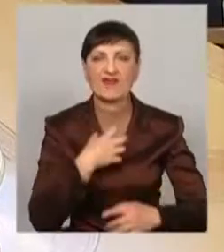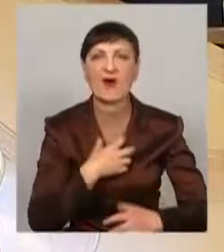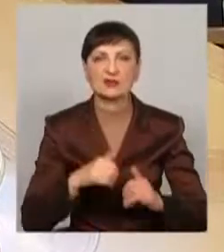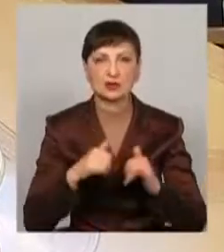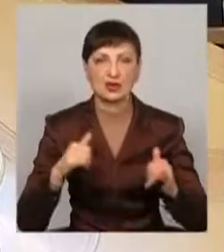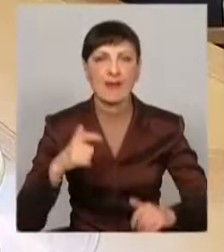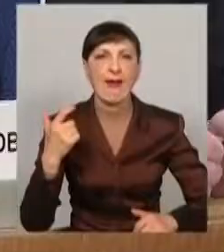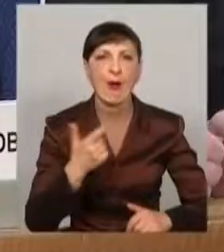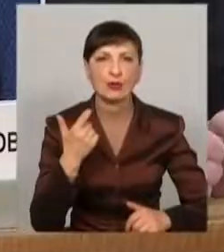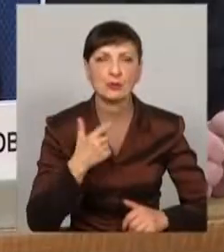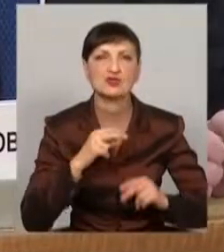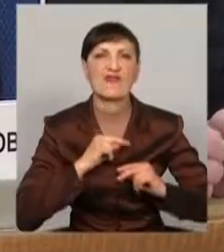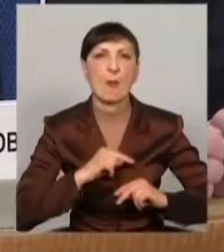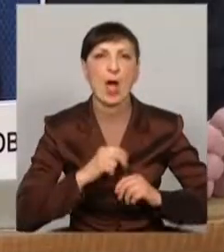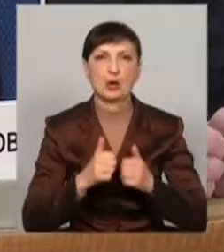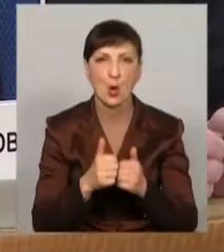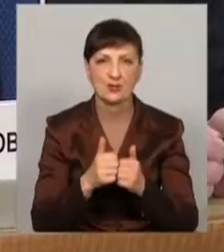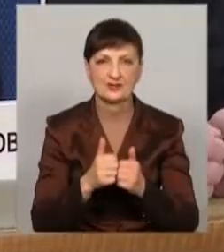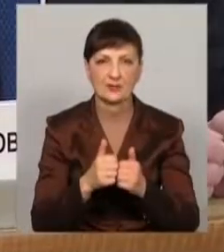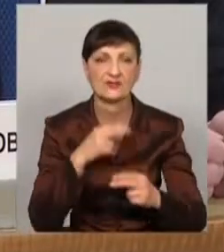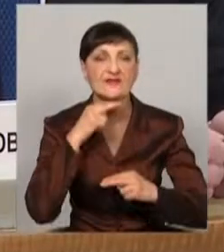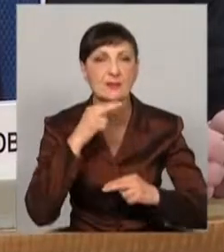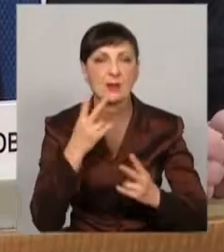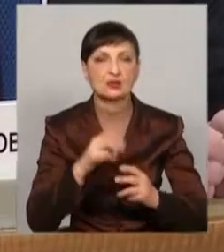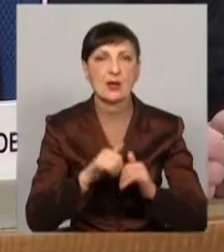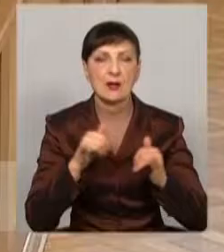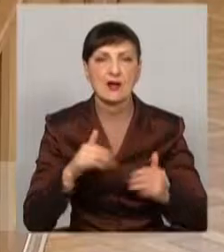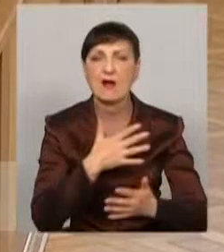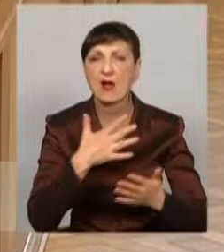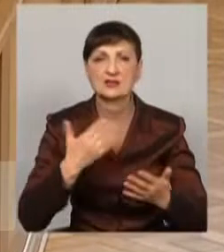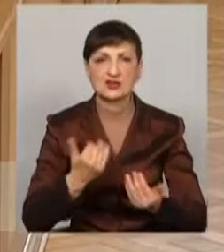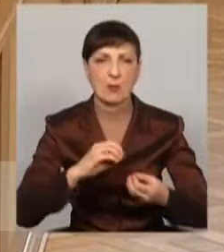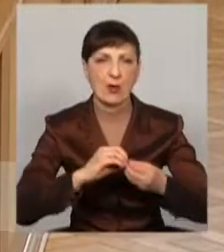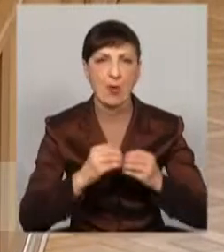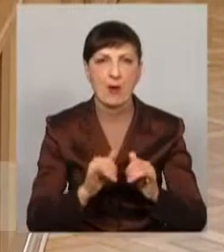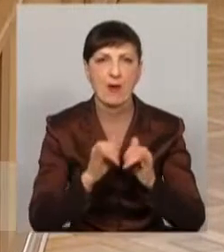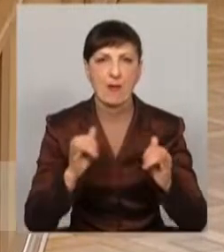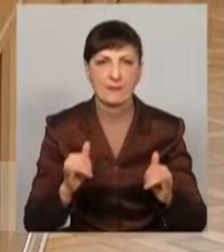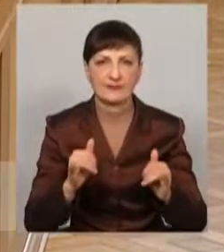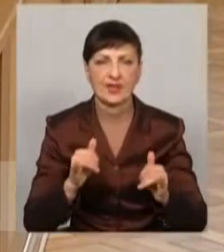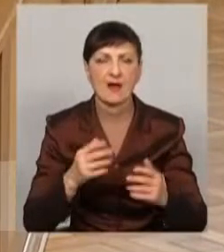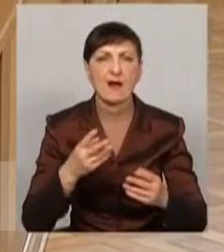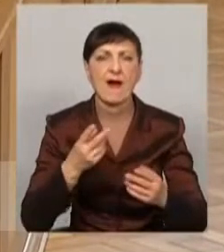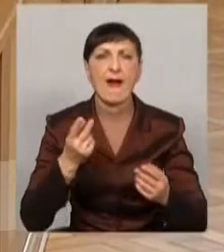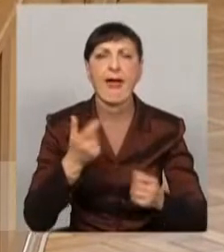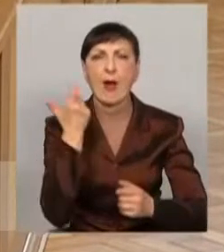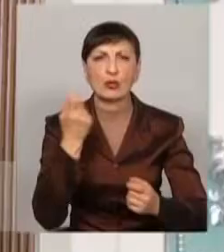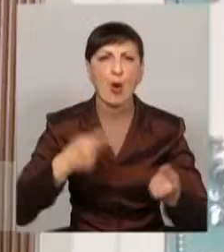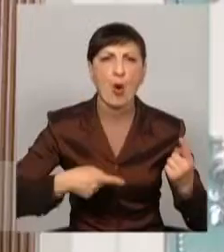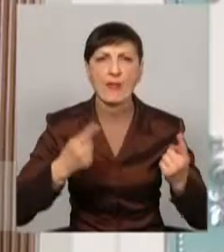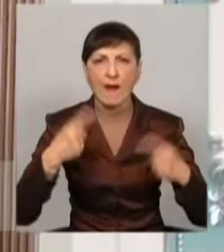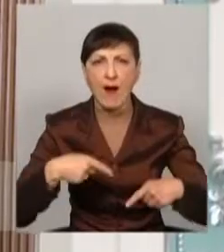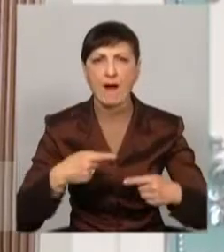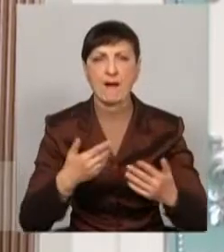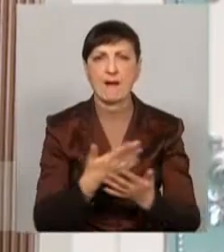расширения экономического партнерства, обратив внимание на нарастающие геополитические противоречия, турбулентность в мировой экономике.